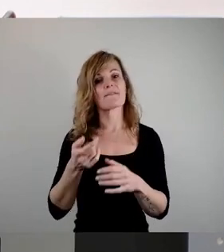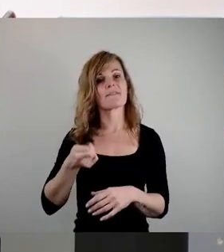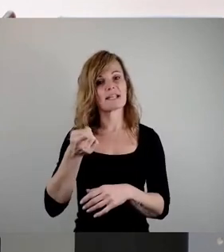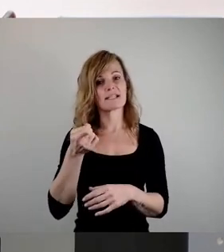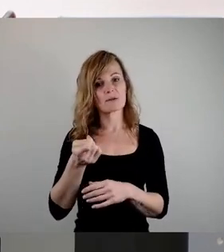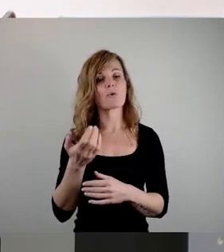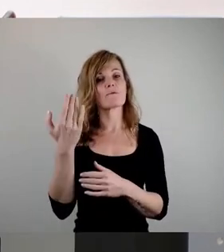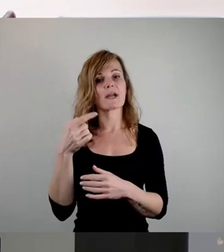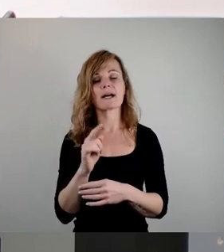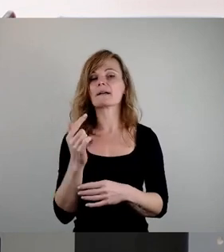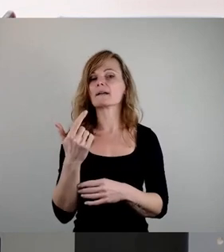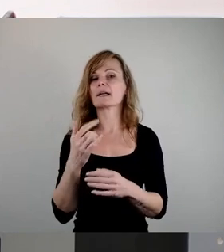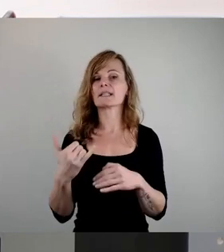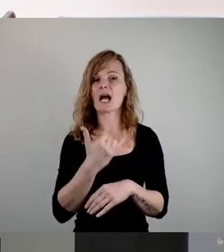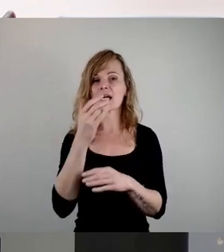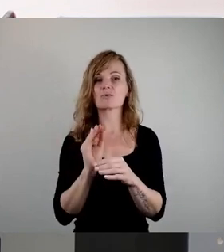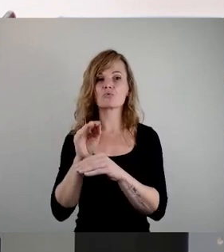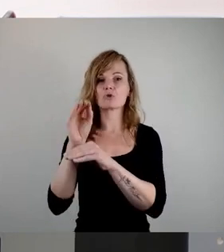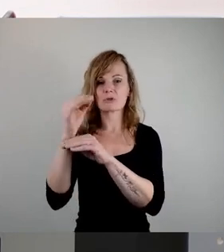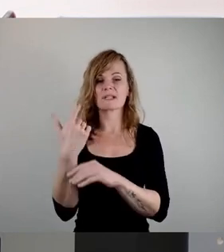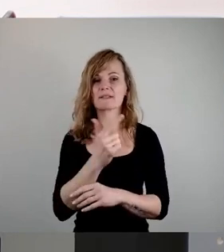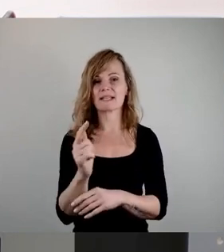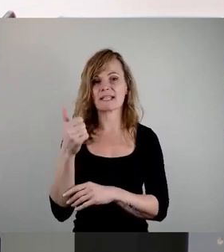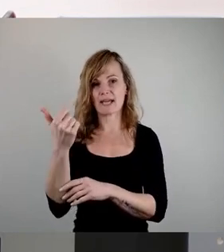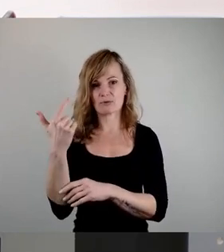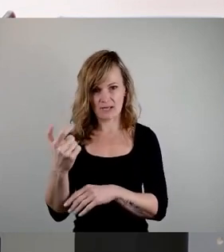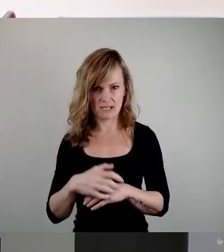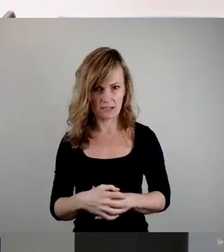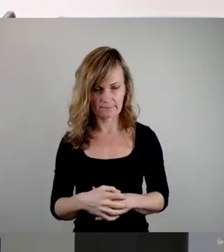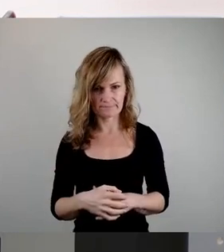Jahresüberschuss 2021. Da sollten jetzt die